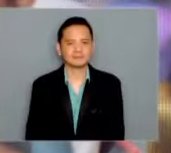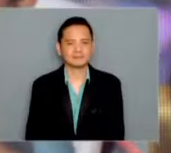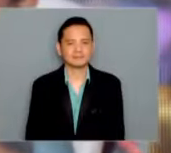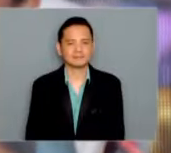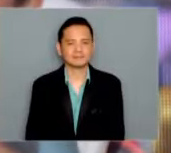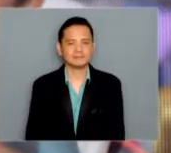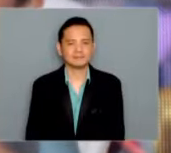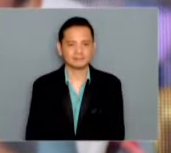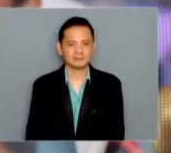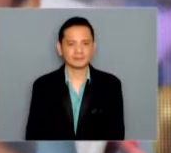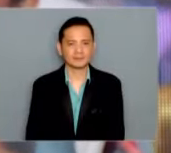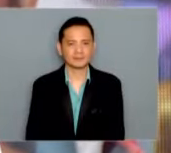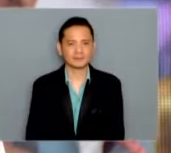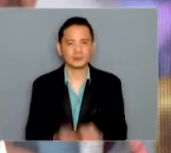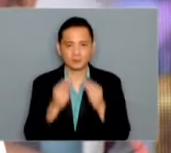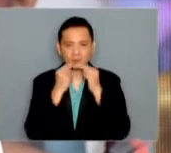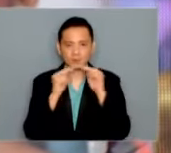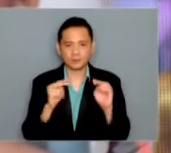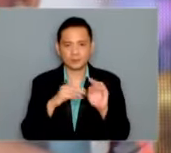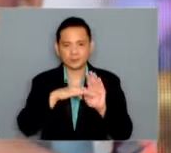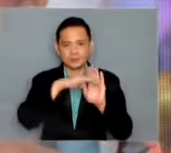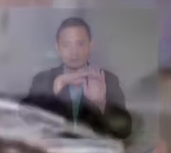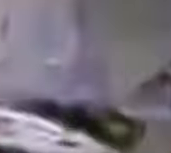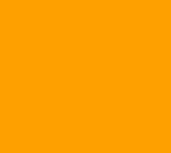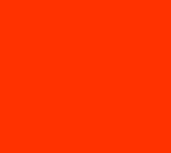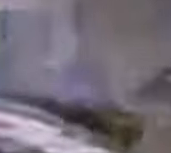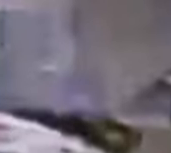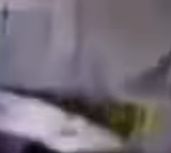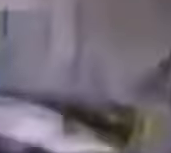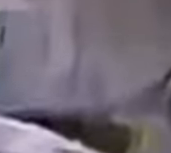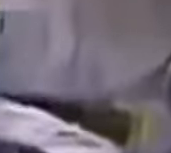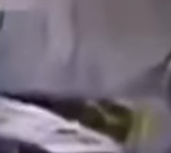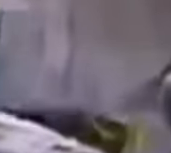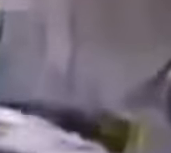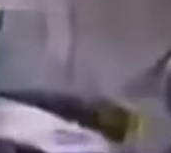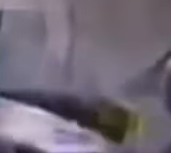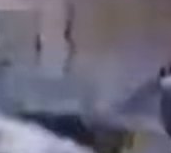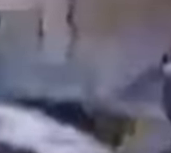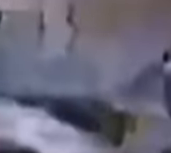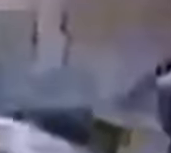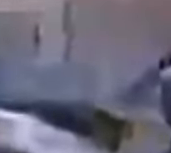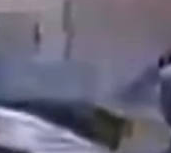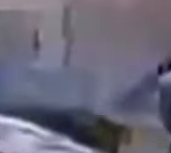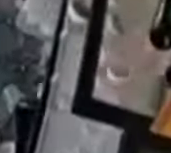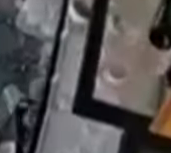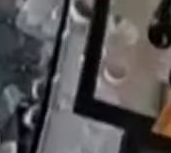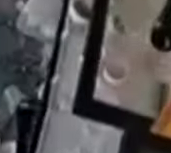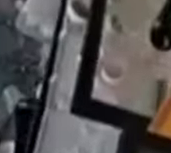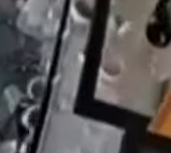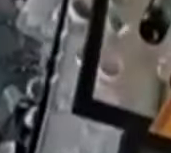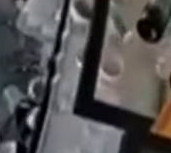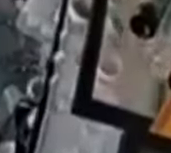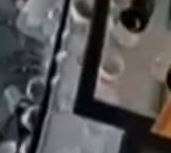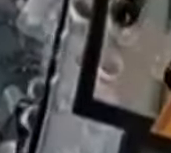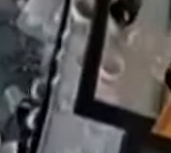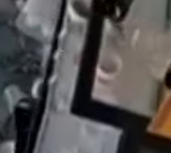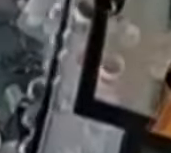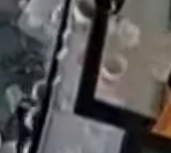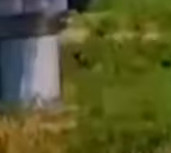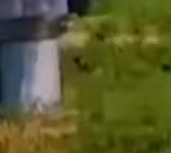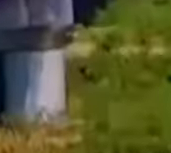At sa mga nagbabagang balita naman sa frontline sa umaga, dalawang Pinoy kumpirmadong sugatan matapos ang